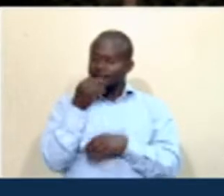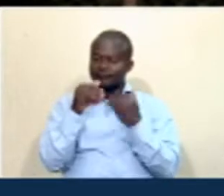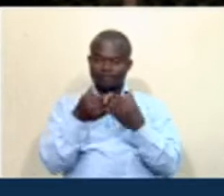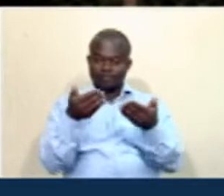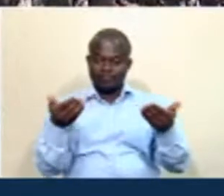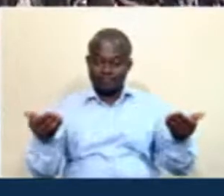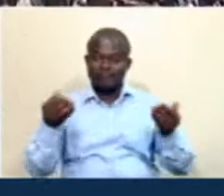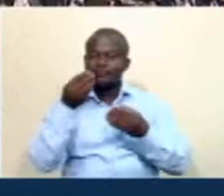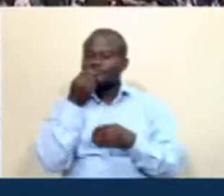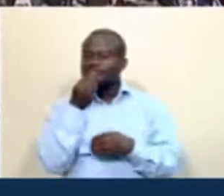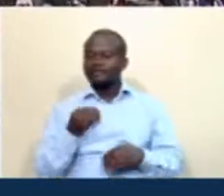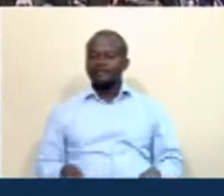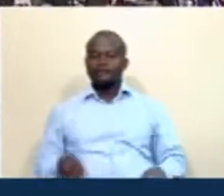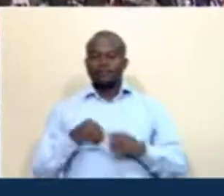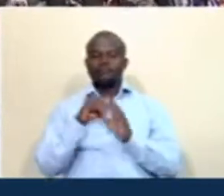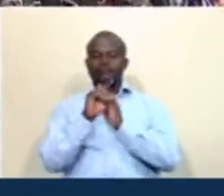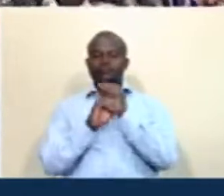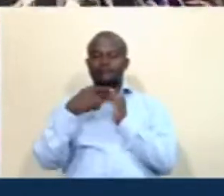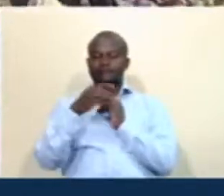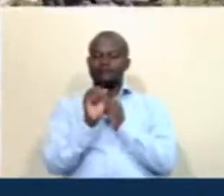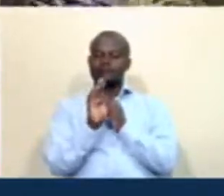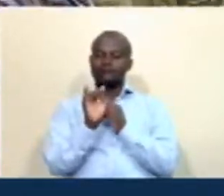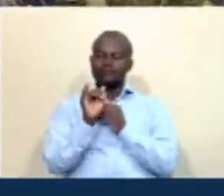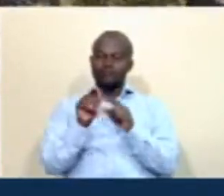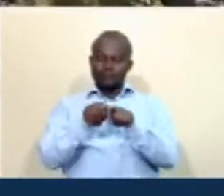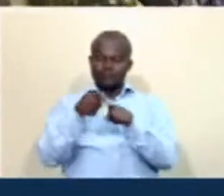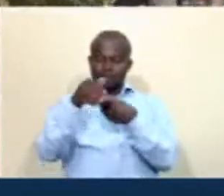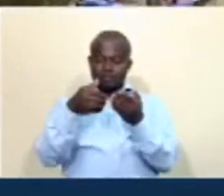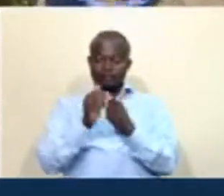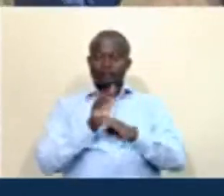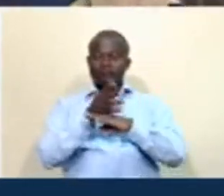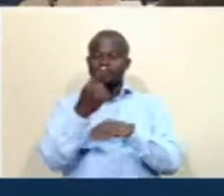abana bakarya. Mu karere ka Gicumbi naho hari abagera ku